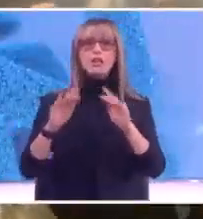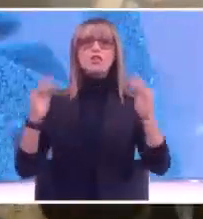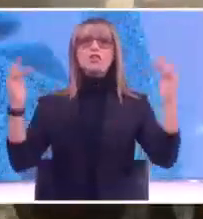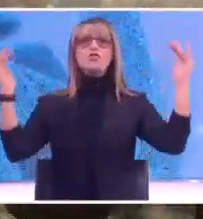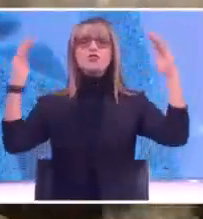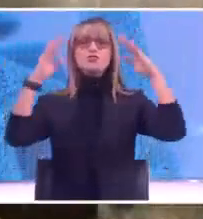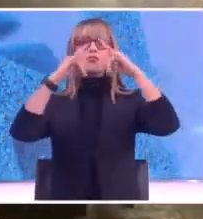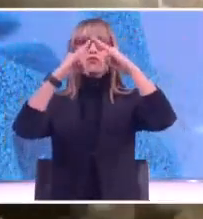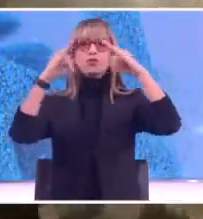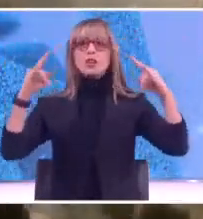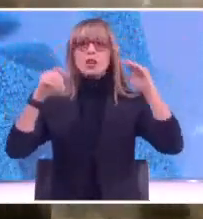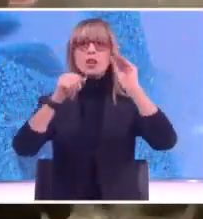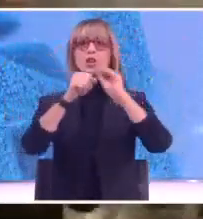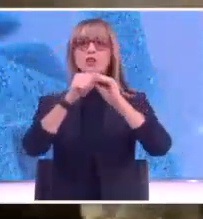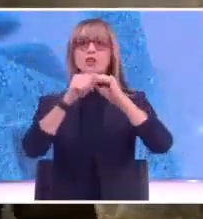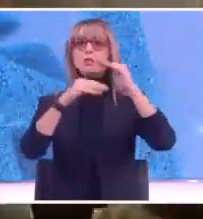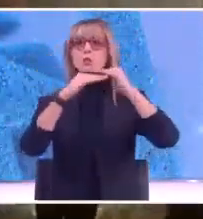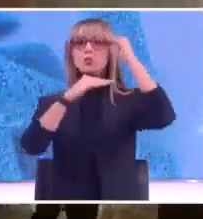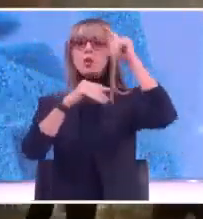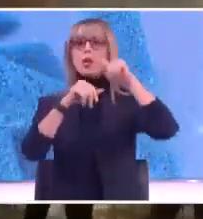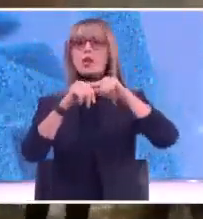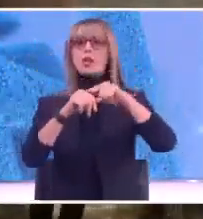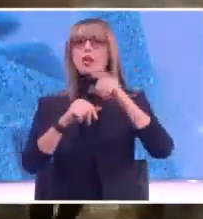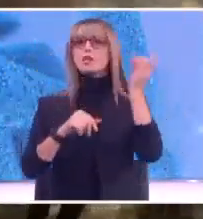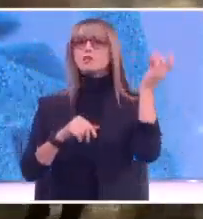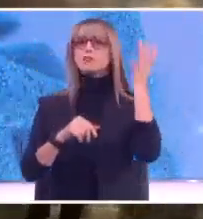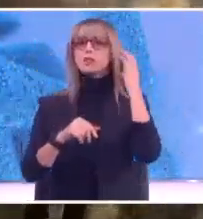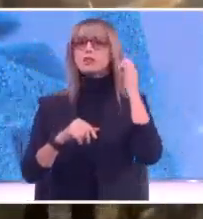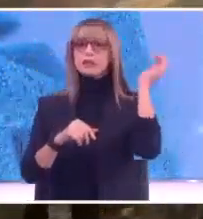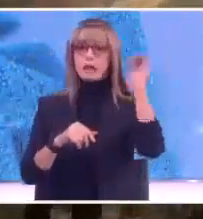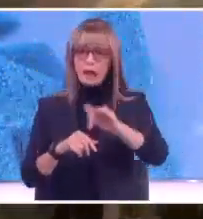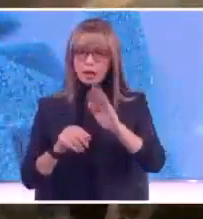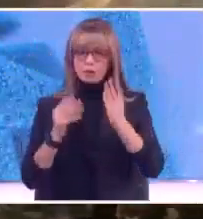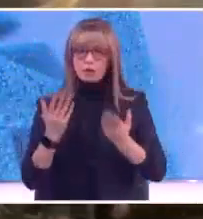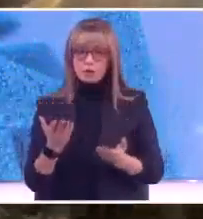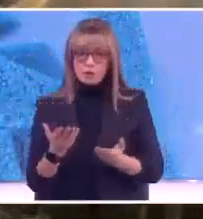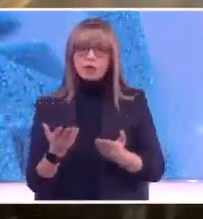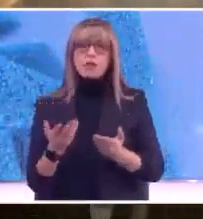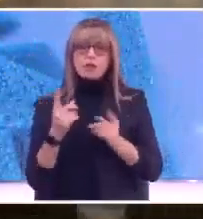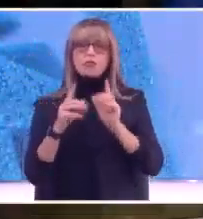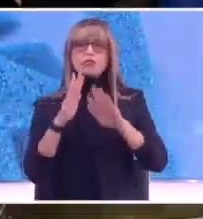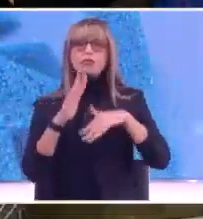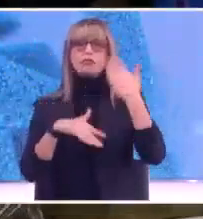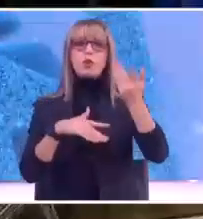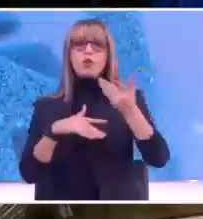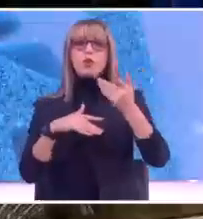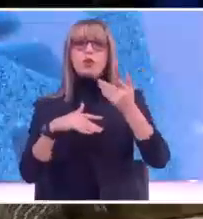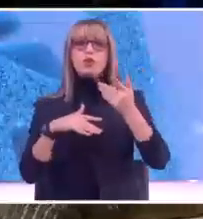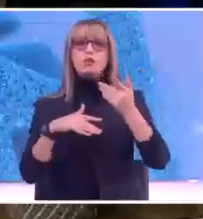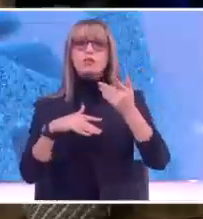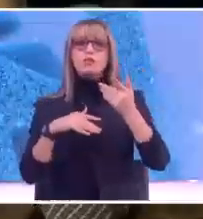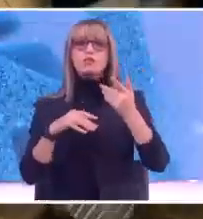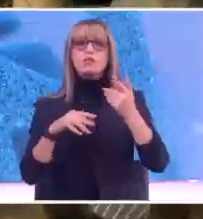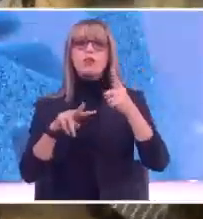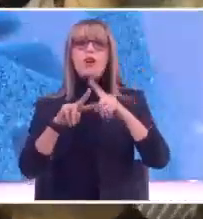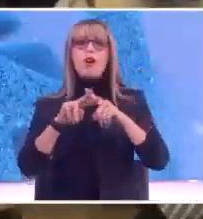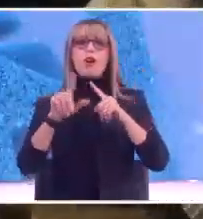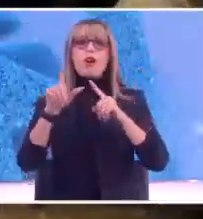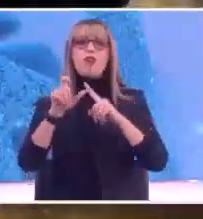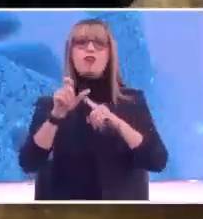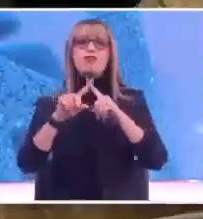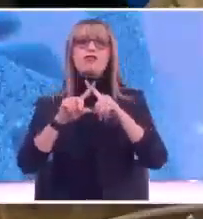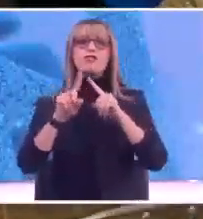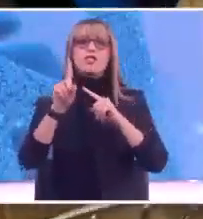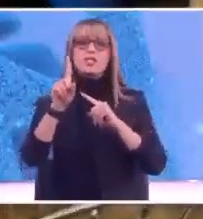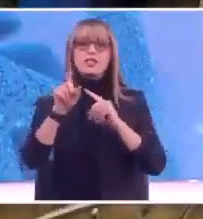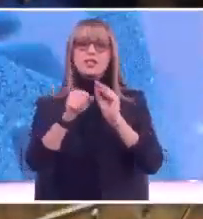çatıda sesler gelmeye başladı görgü tanıklarının anlattığına göre ve sonrasında da alçı pantavan